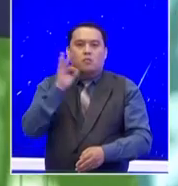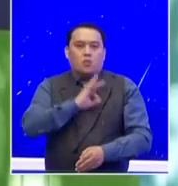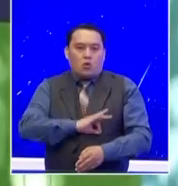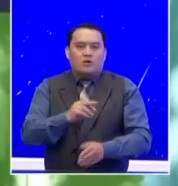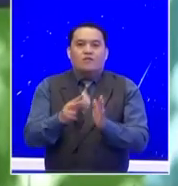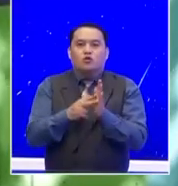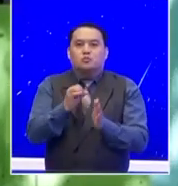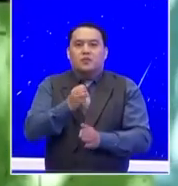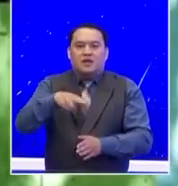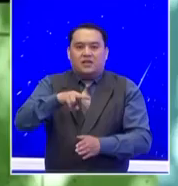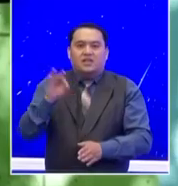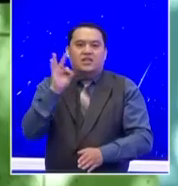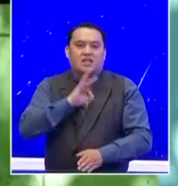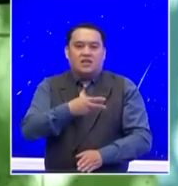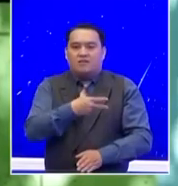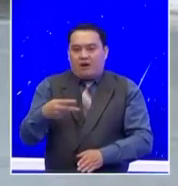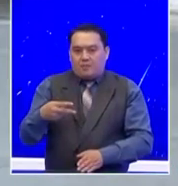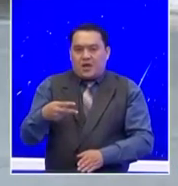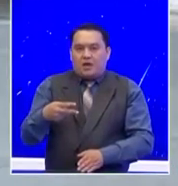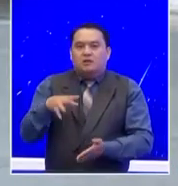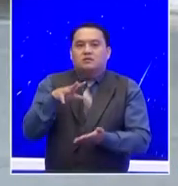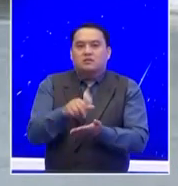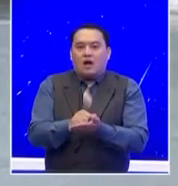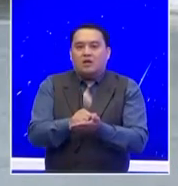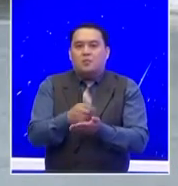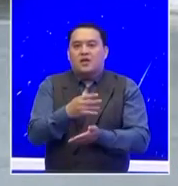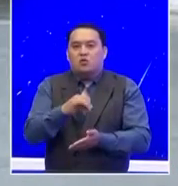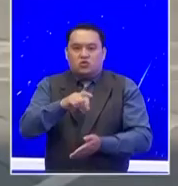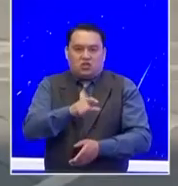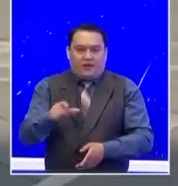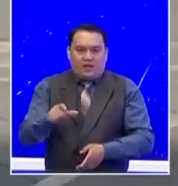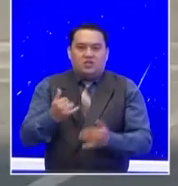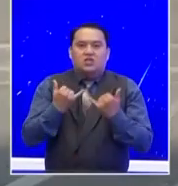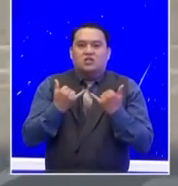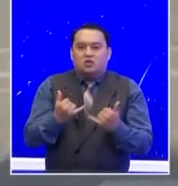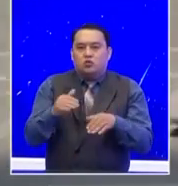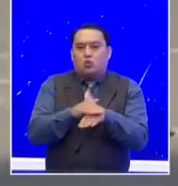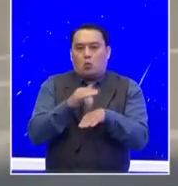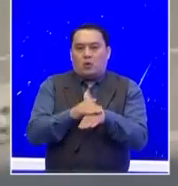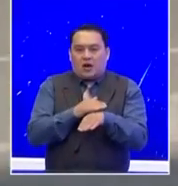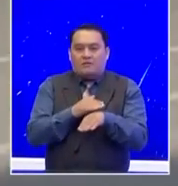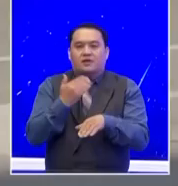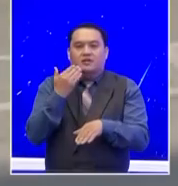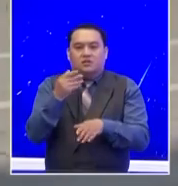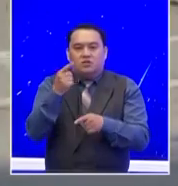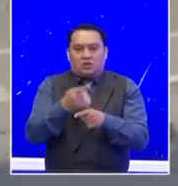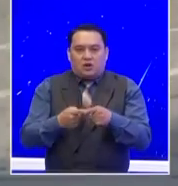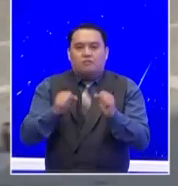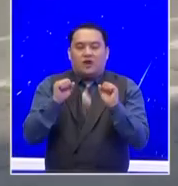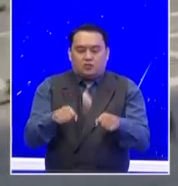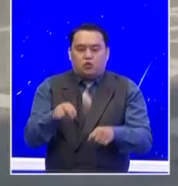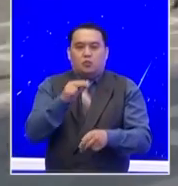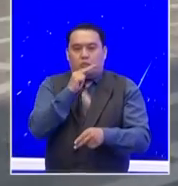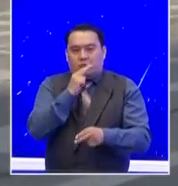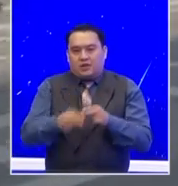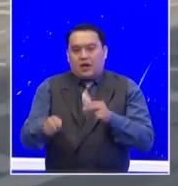более 8 миллиардов евро прибыли. В нем заняты порядка 1,5 миллиона человек. Но сейчас добрая половина из них может потерять работу.